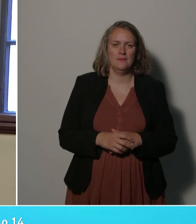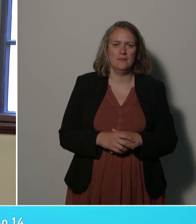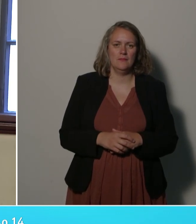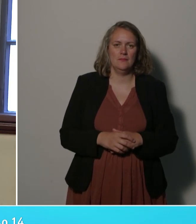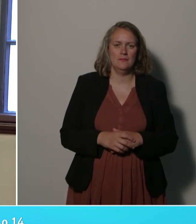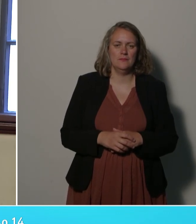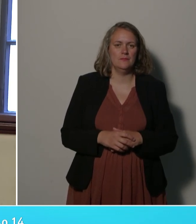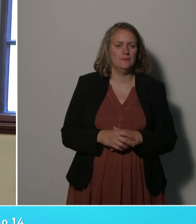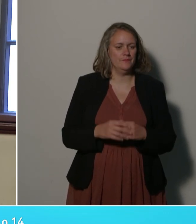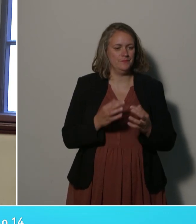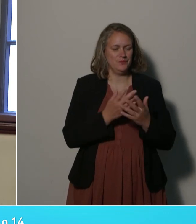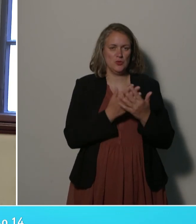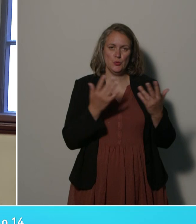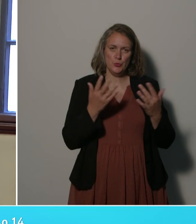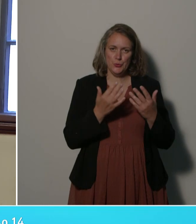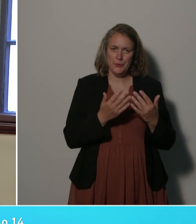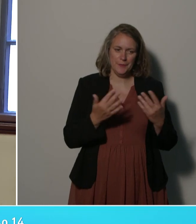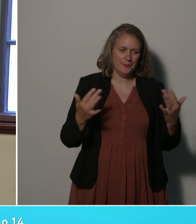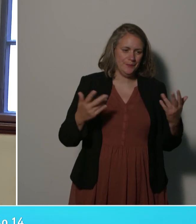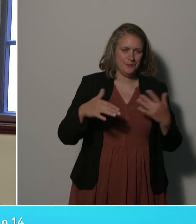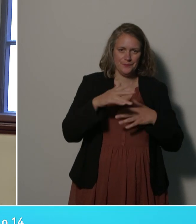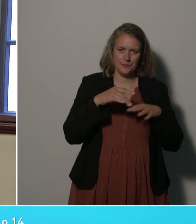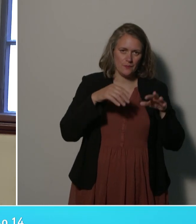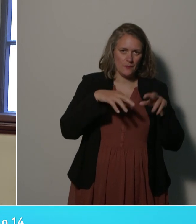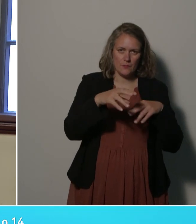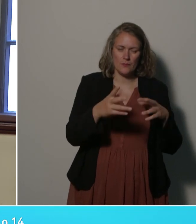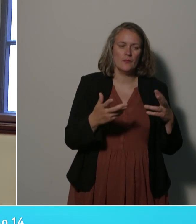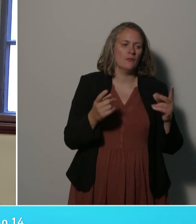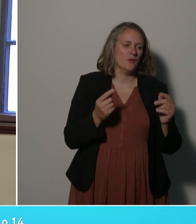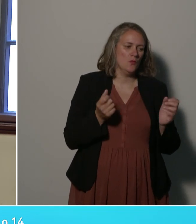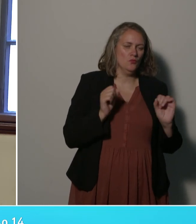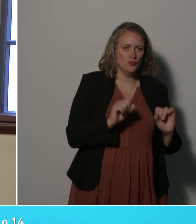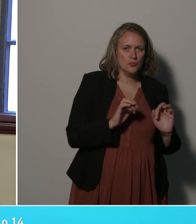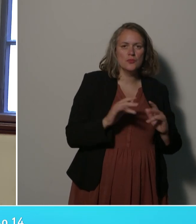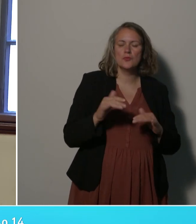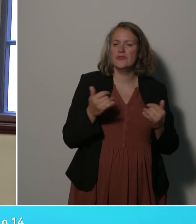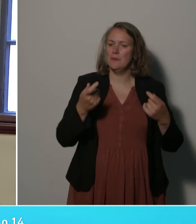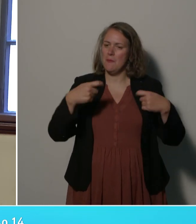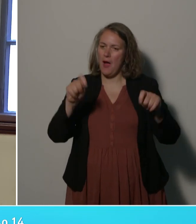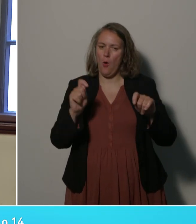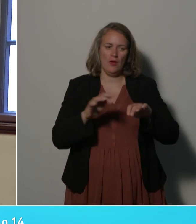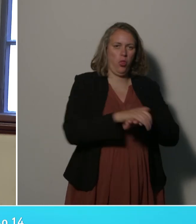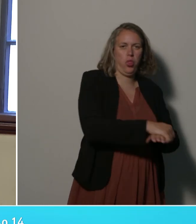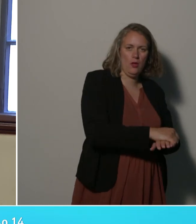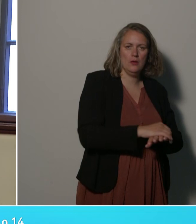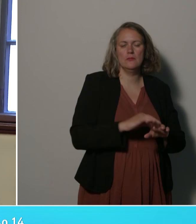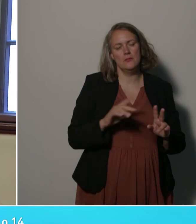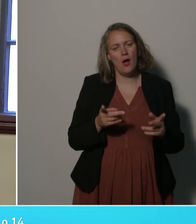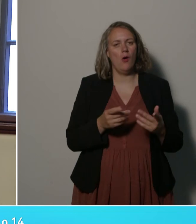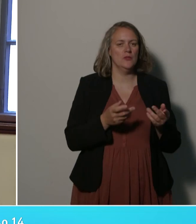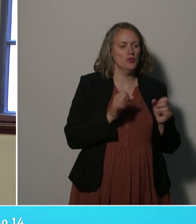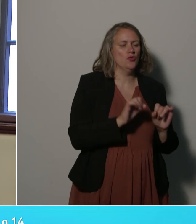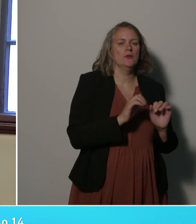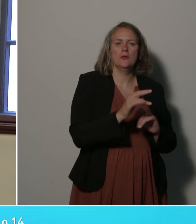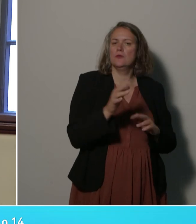schutzwürdiges Grün dort erhält und auch durch die Art, wie das bebaut wird, nach Möglichkeit schützt. Auch das ist richtig. Das